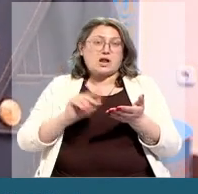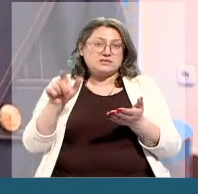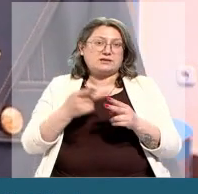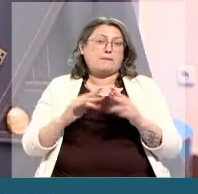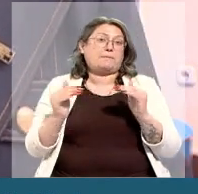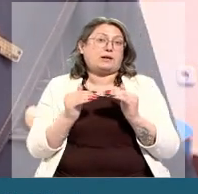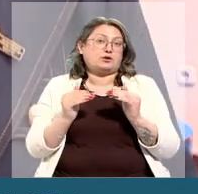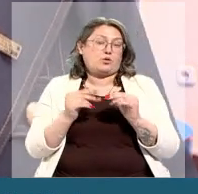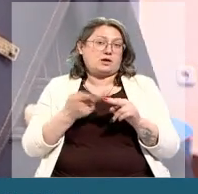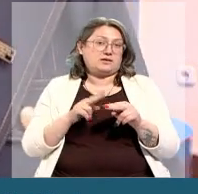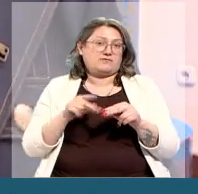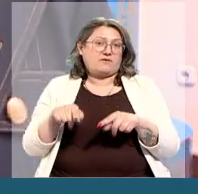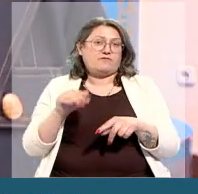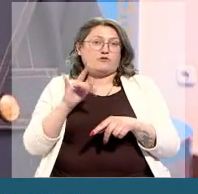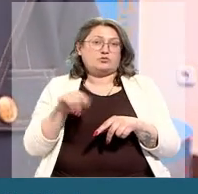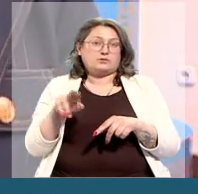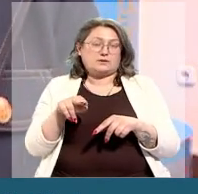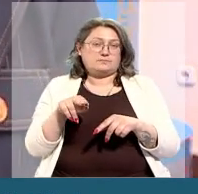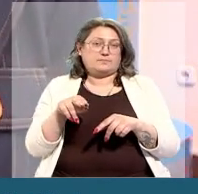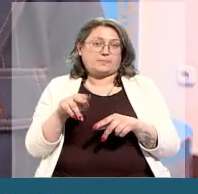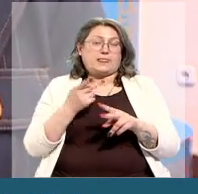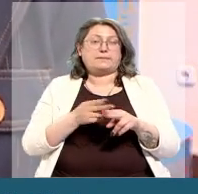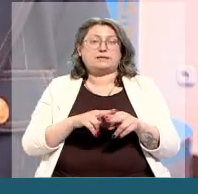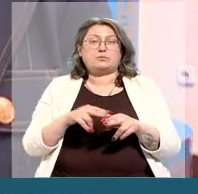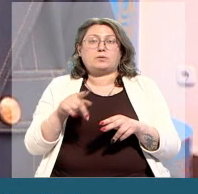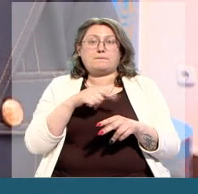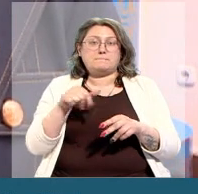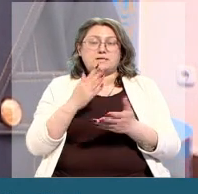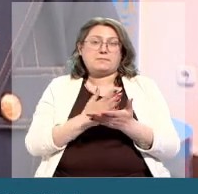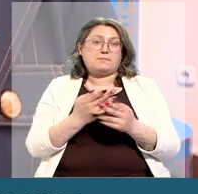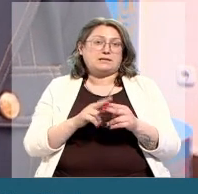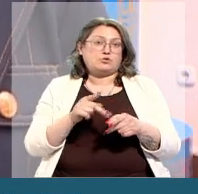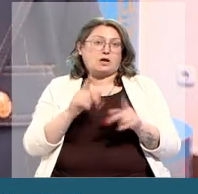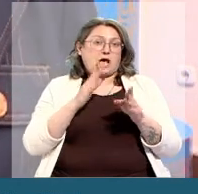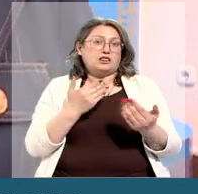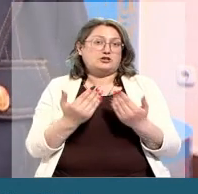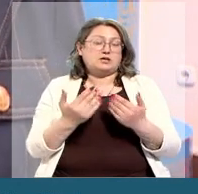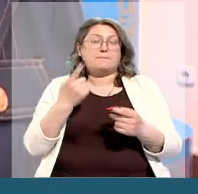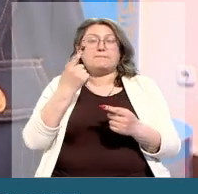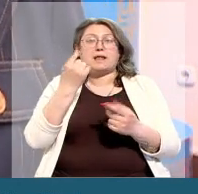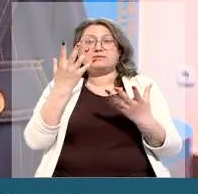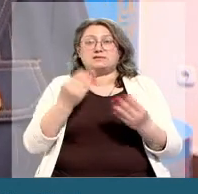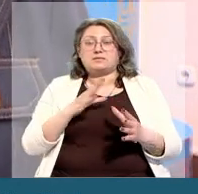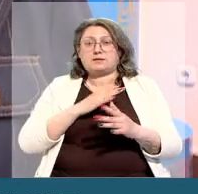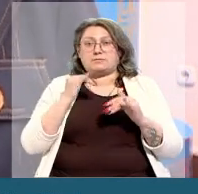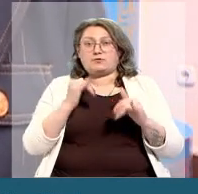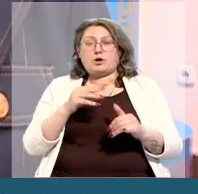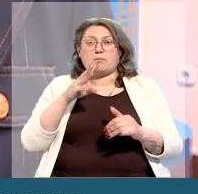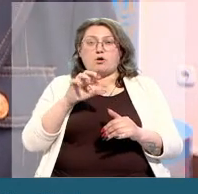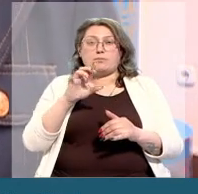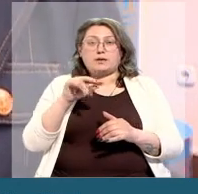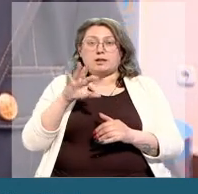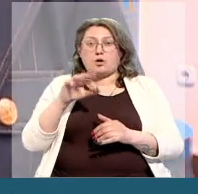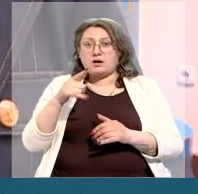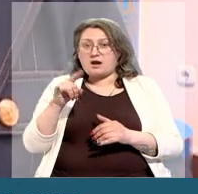является партнерами данного фонда, поэтому мы к этому имеем отношение. Если первый день будет посвящен мобилиографии